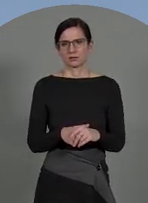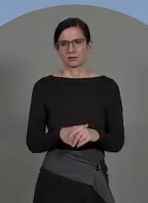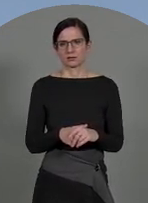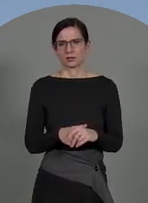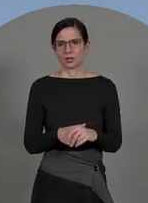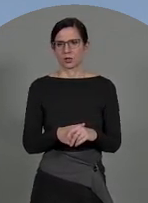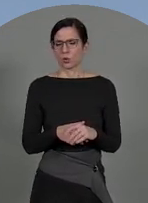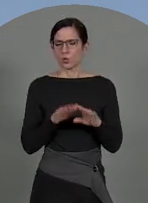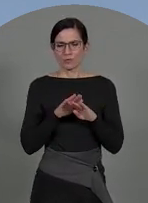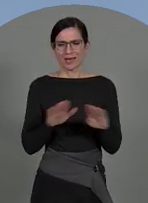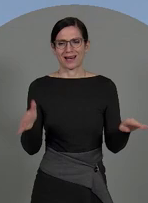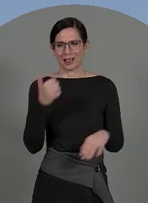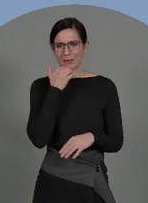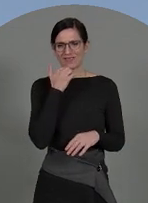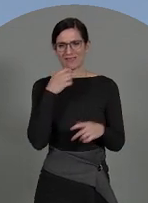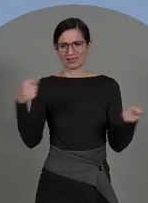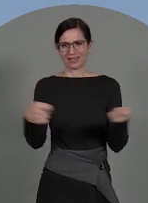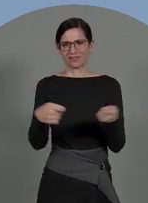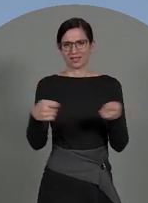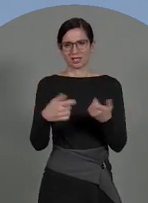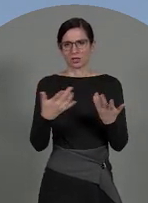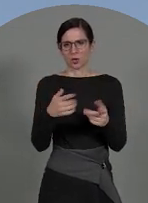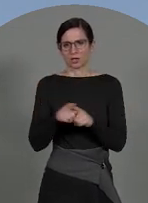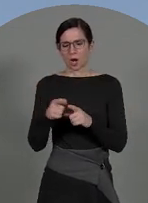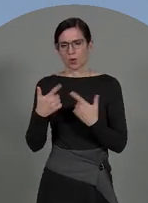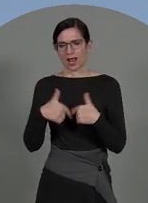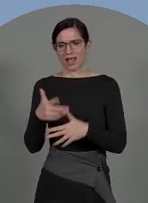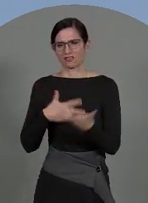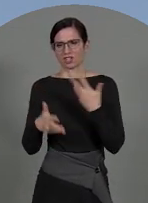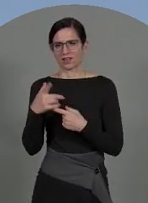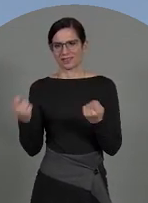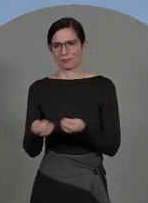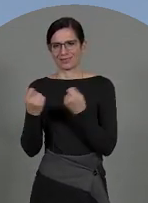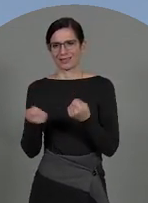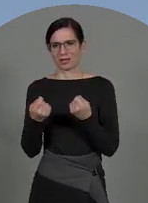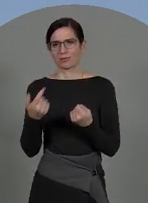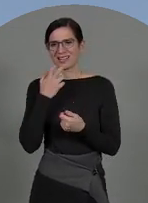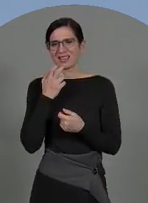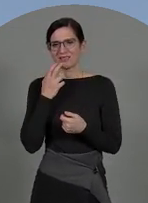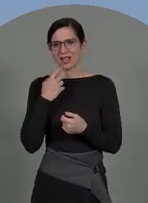gehen Privatinvestoren zu landwirtschaftlichen Betrieben und versuchen dort PV-Anlagen